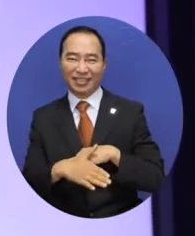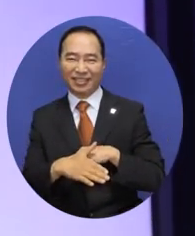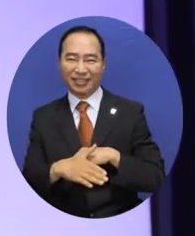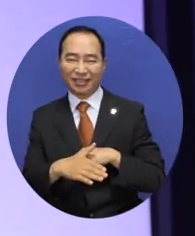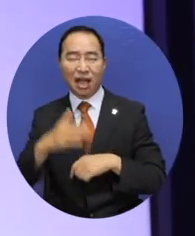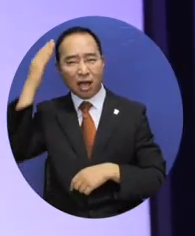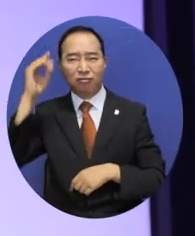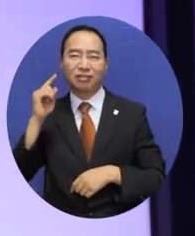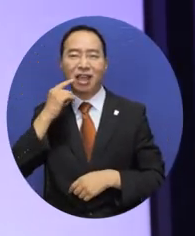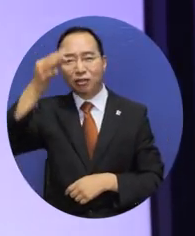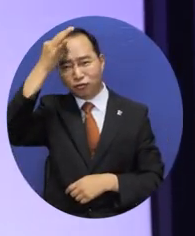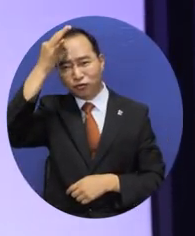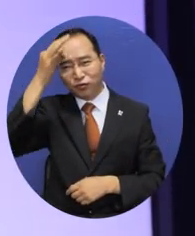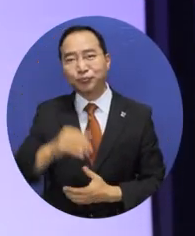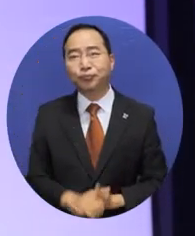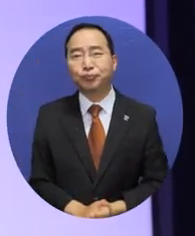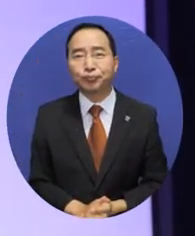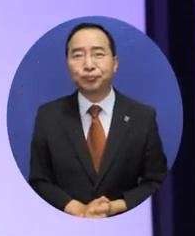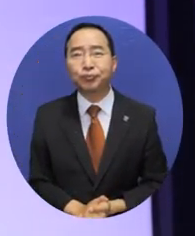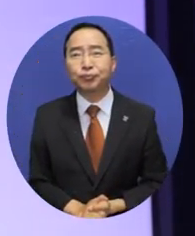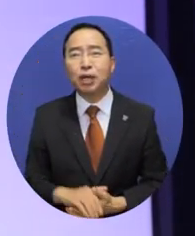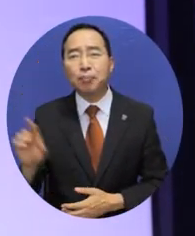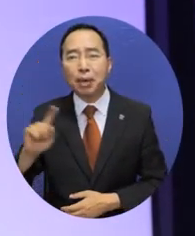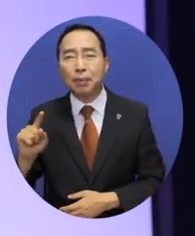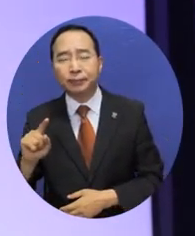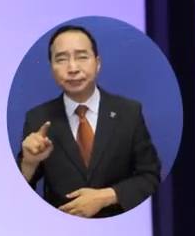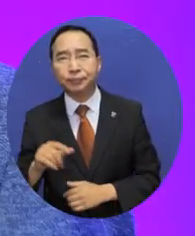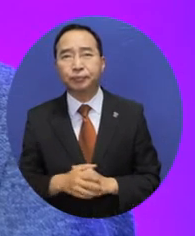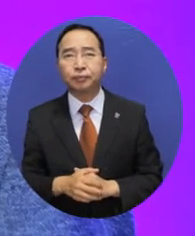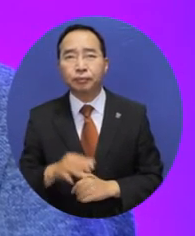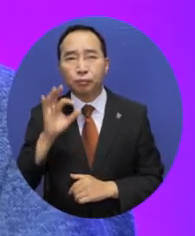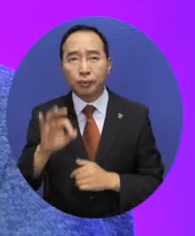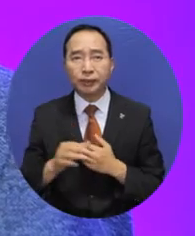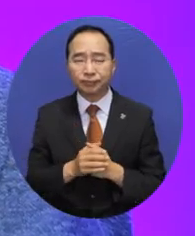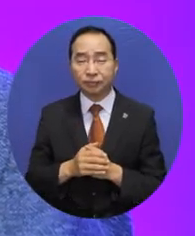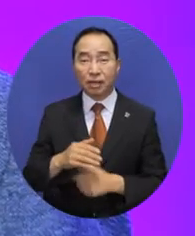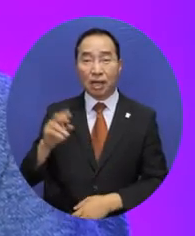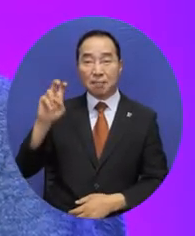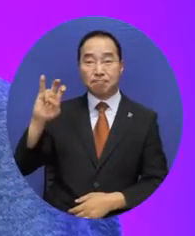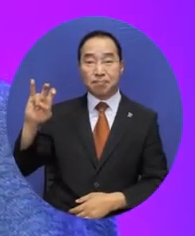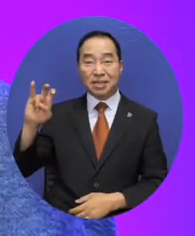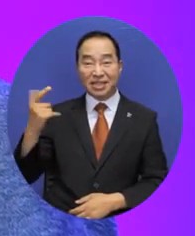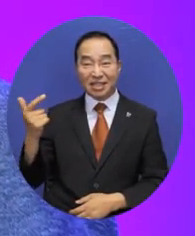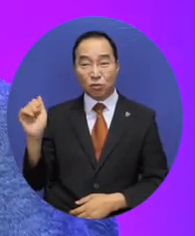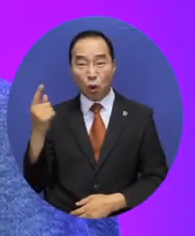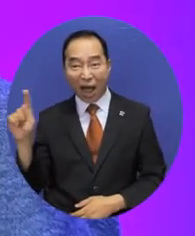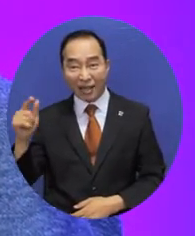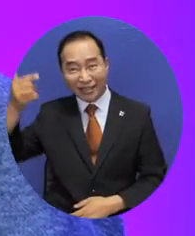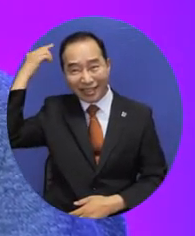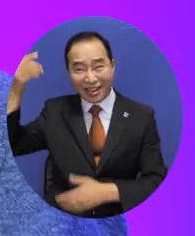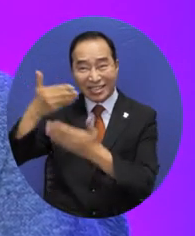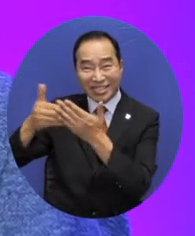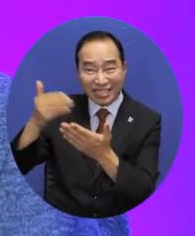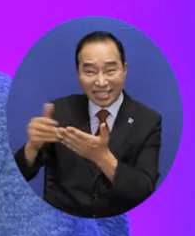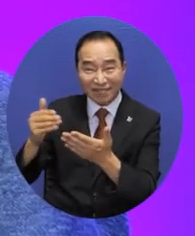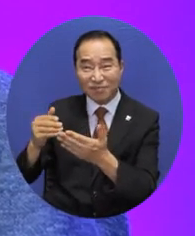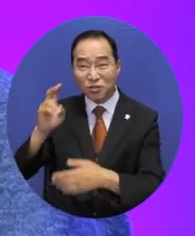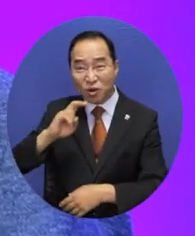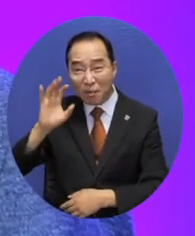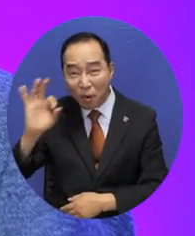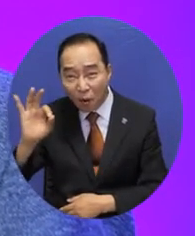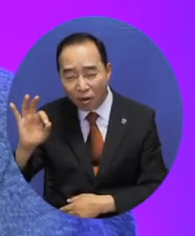대해서 몇몇 미학자들은 막사발이나 민화, 민요 이런 것을 근거로 해서